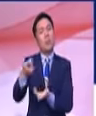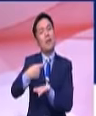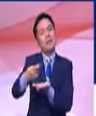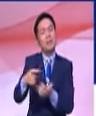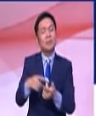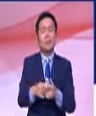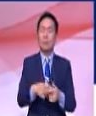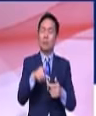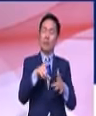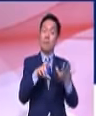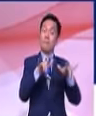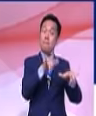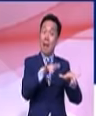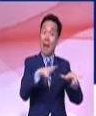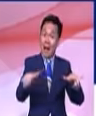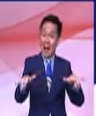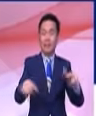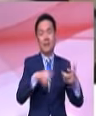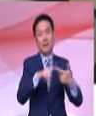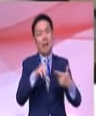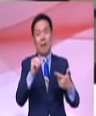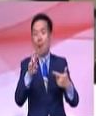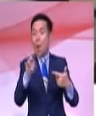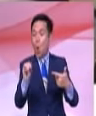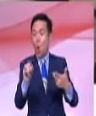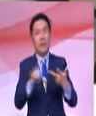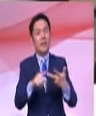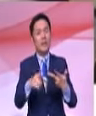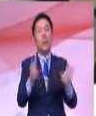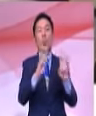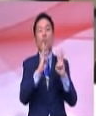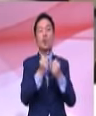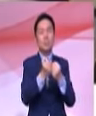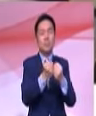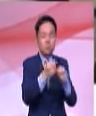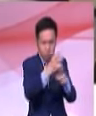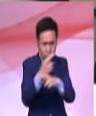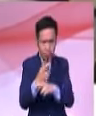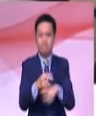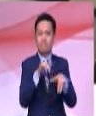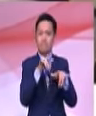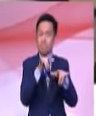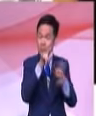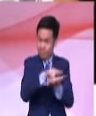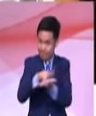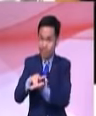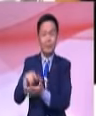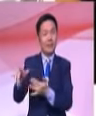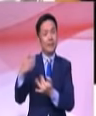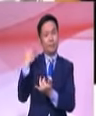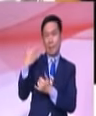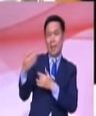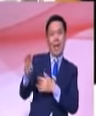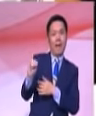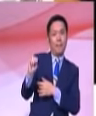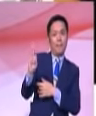seperti hangar, kilang, MRO serta bengkel. Beliau ditemui pada sesi taklimat media di Ibu Pejabat MBHB